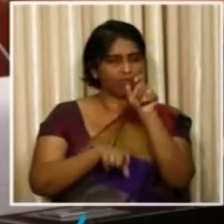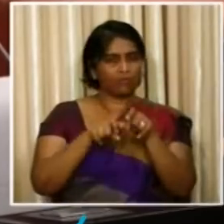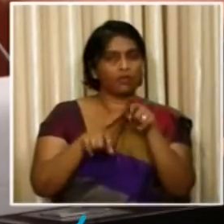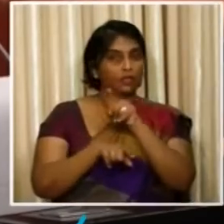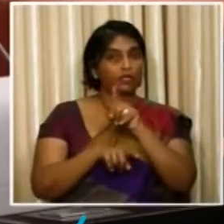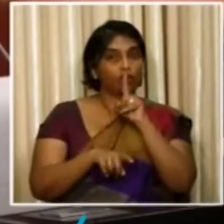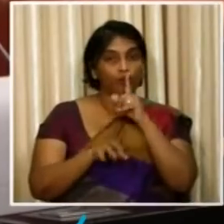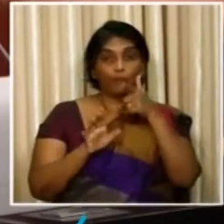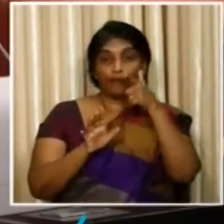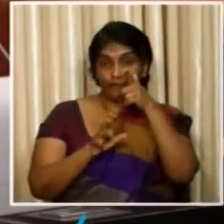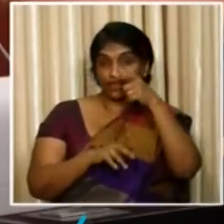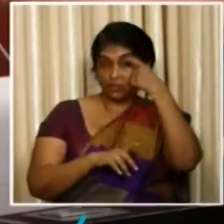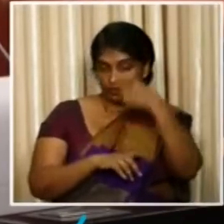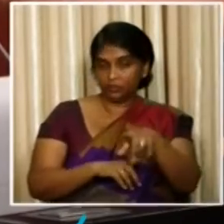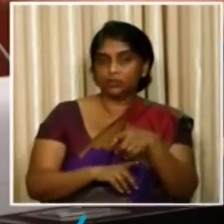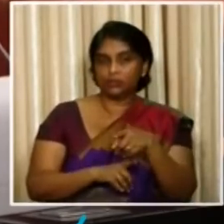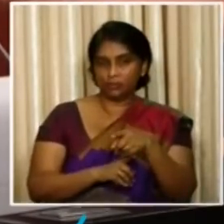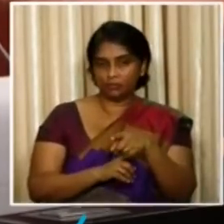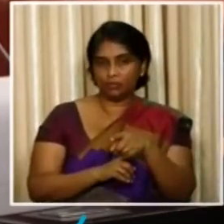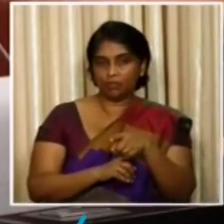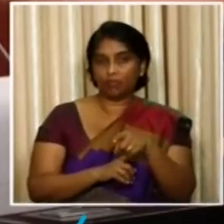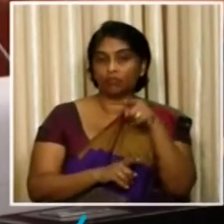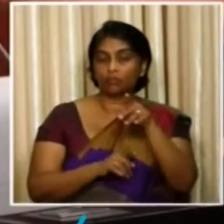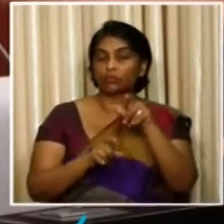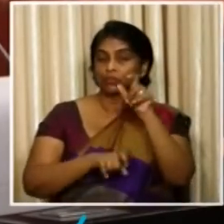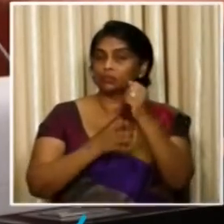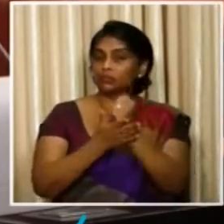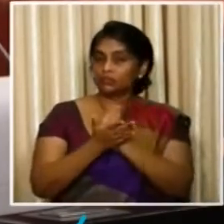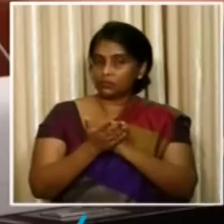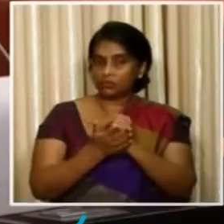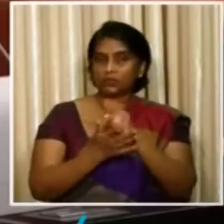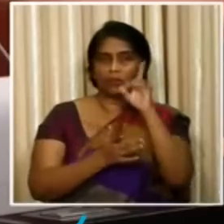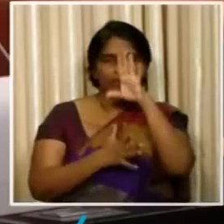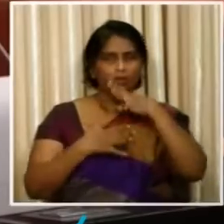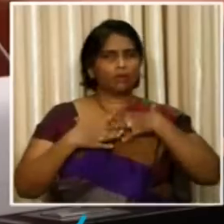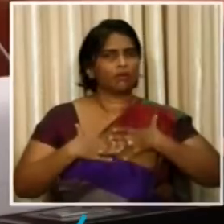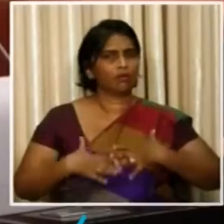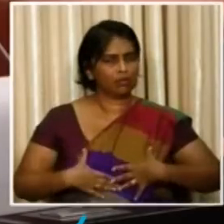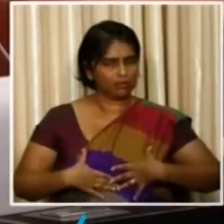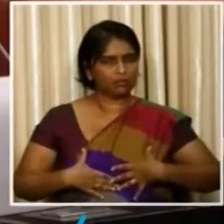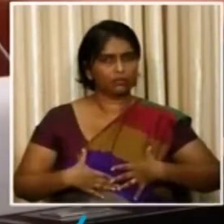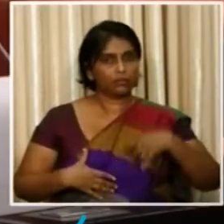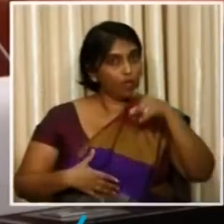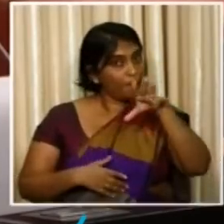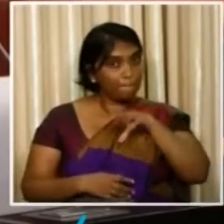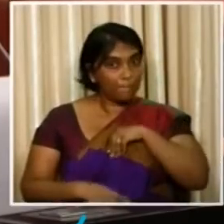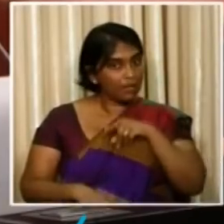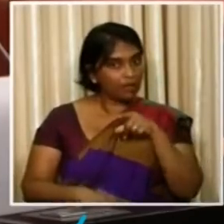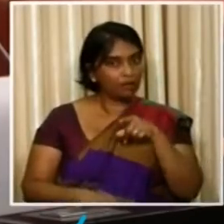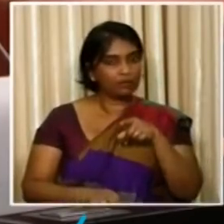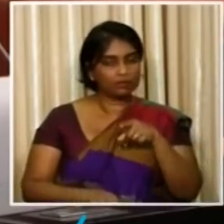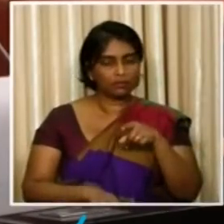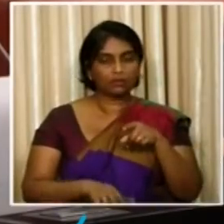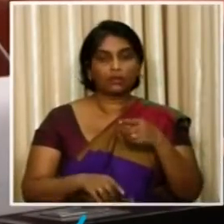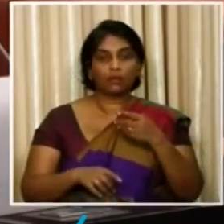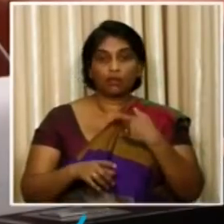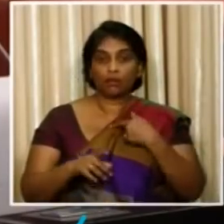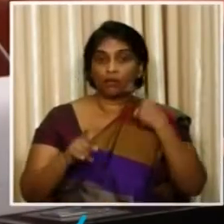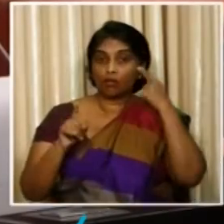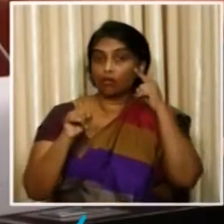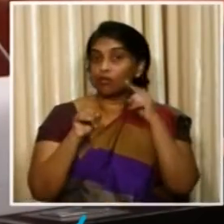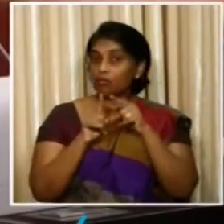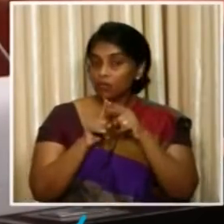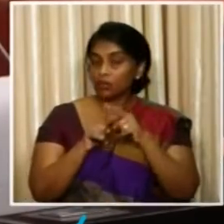கொண்டு நிலைமையை விளக்கியதாகவும், இதன் போது கைதுக்கான நீதிமன்ற உத்தரவு சமர்ப்பிக்கப்படாவிட்டால் நாடாளுமன்றத்திற்கு வந்து